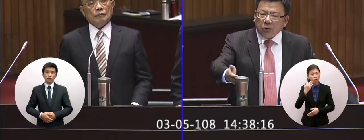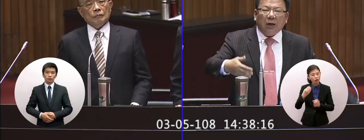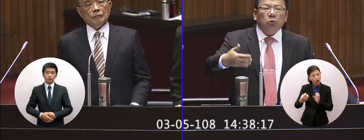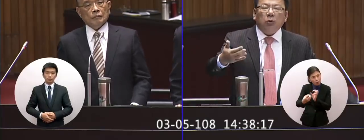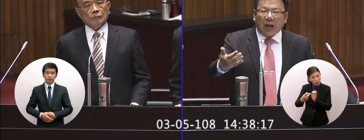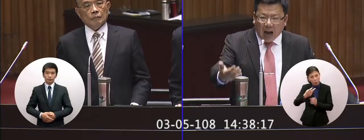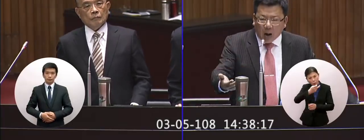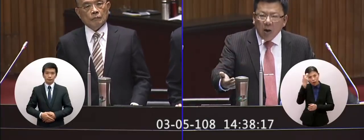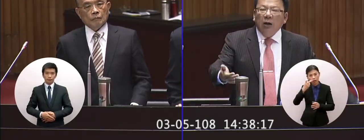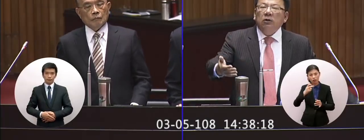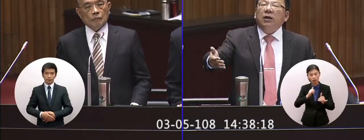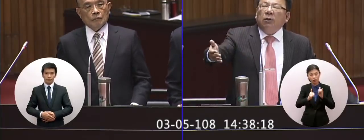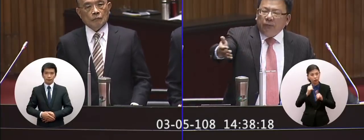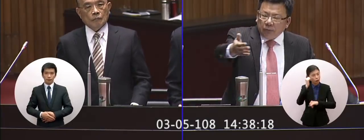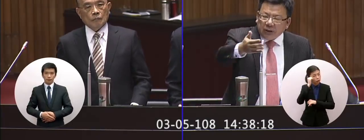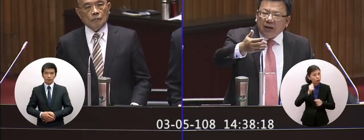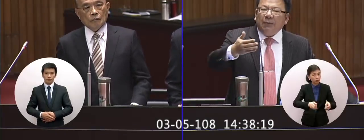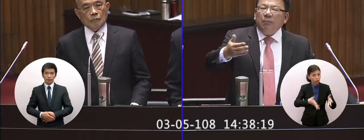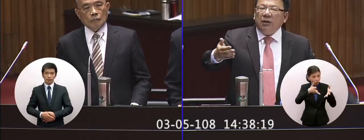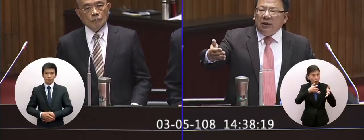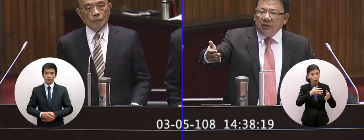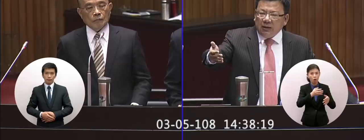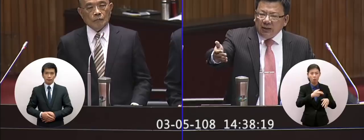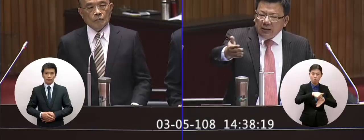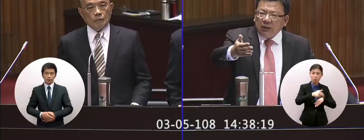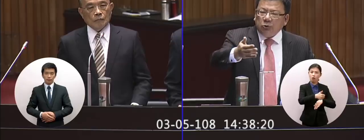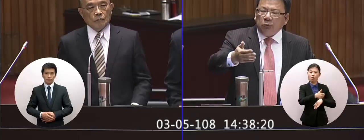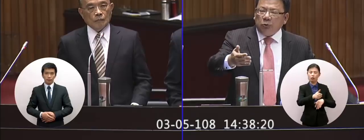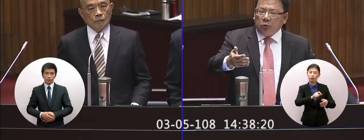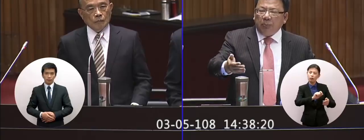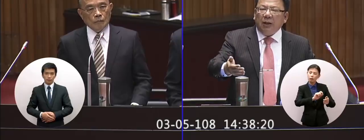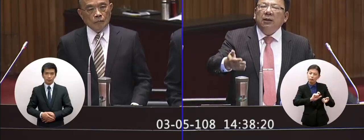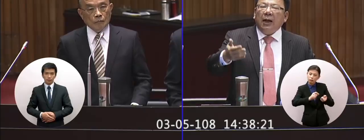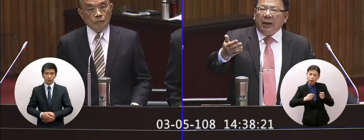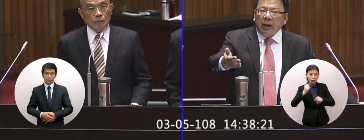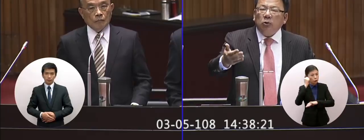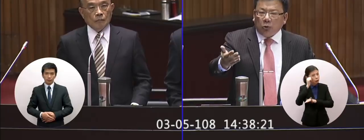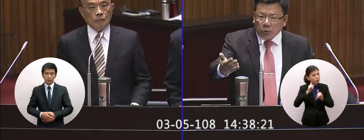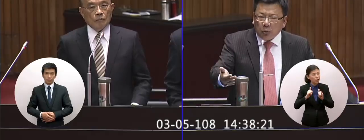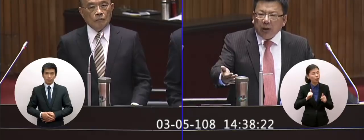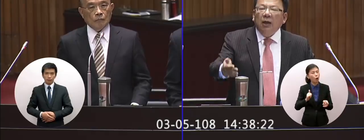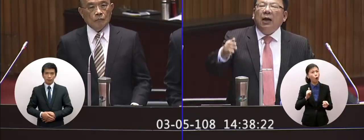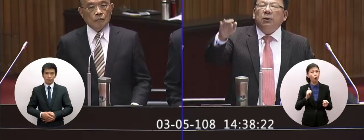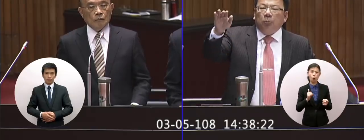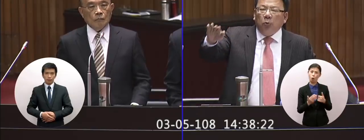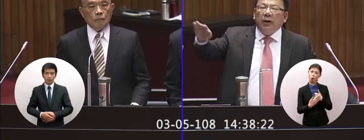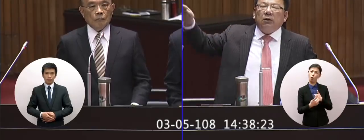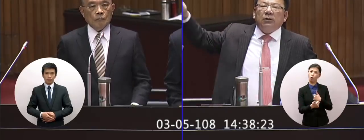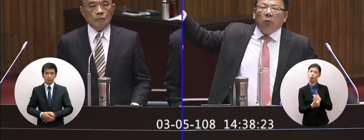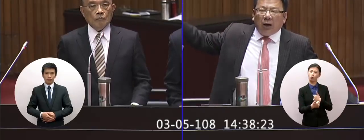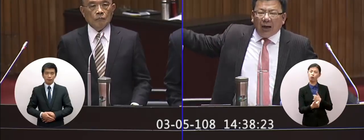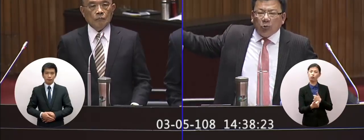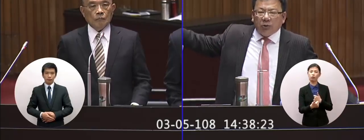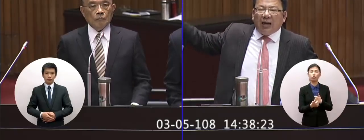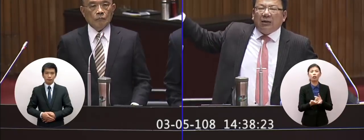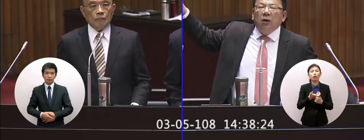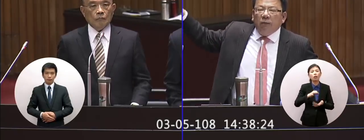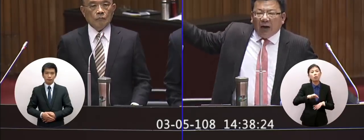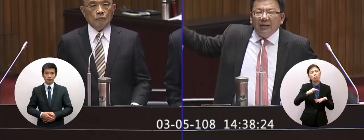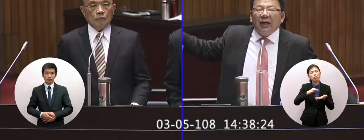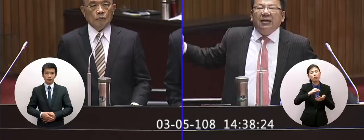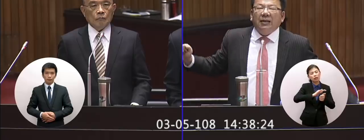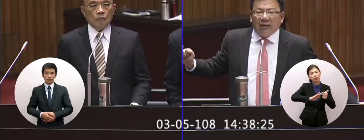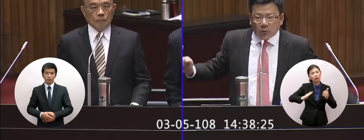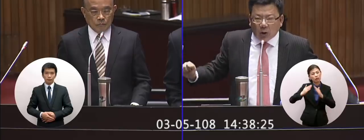果我的社会住宅做得好，对附近的邻近的居民，他也有所注意，他就不会造成我刚才所讲